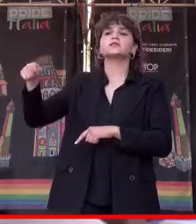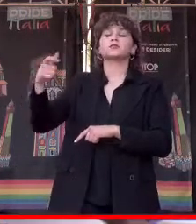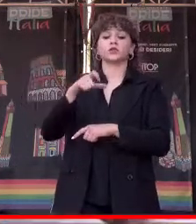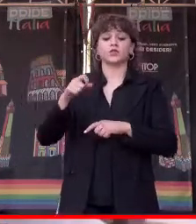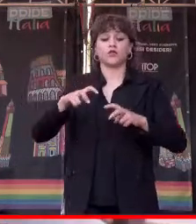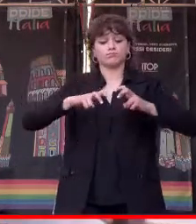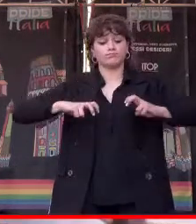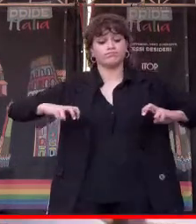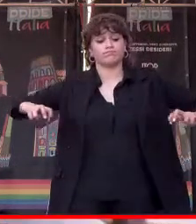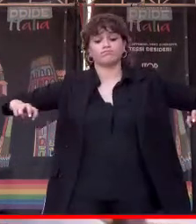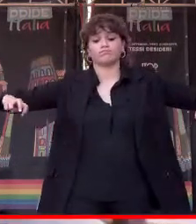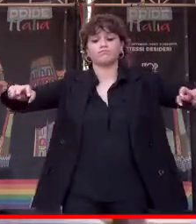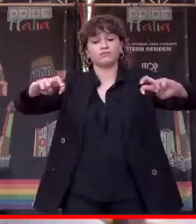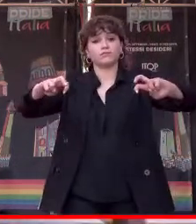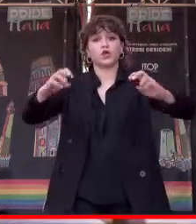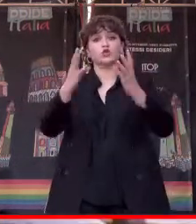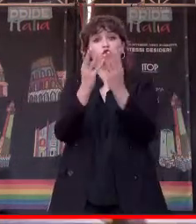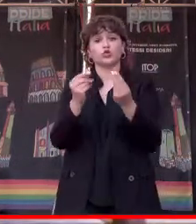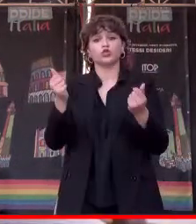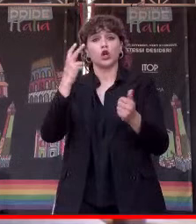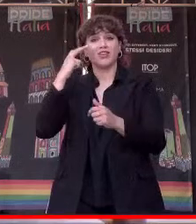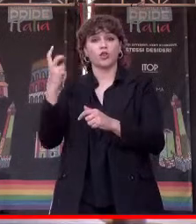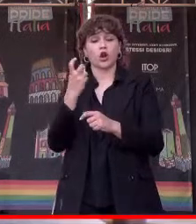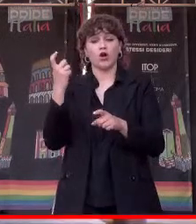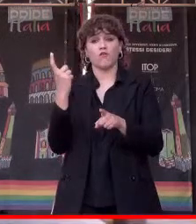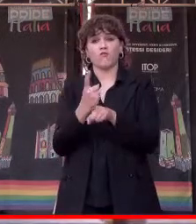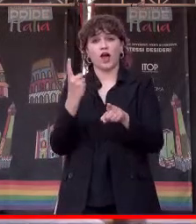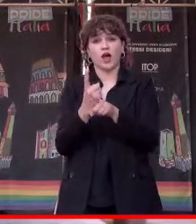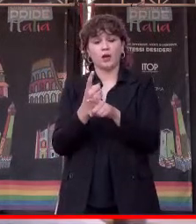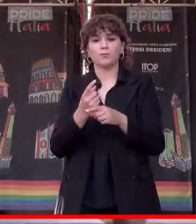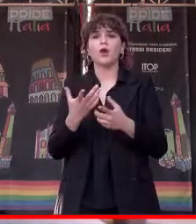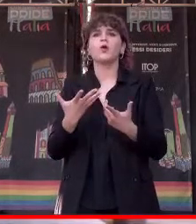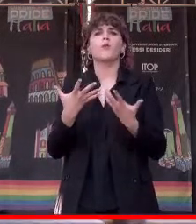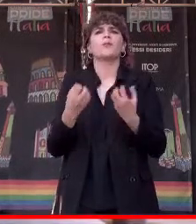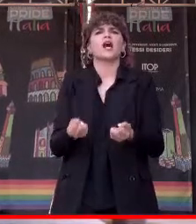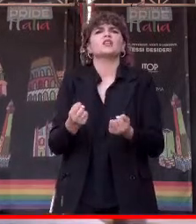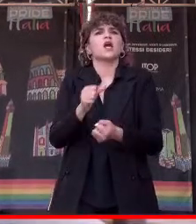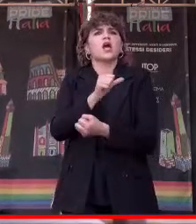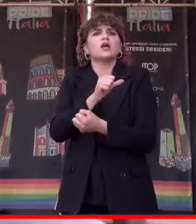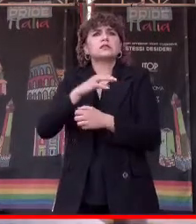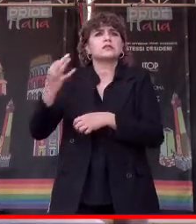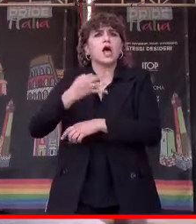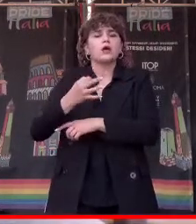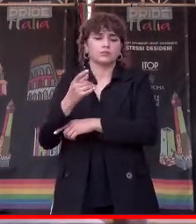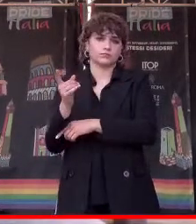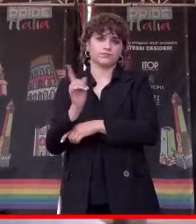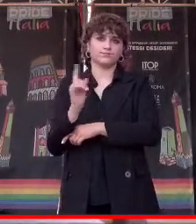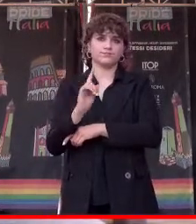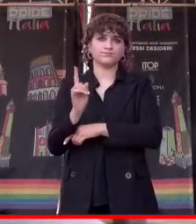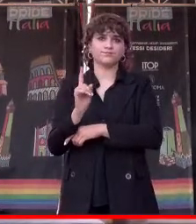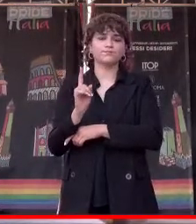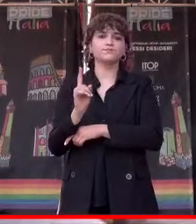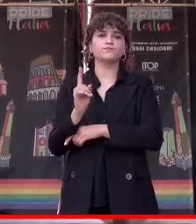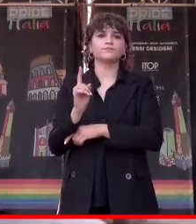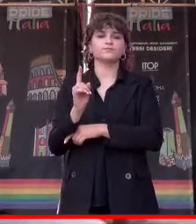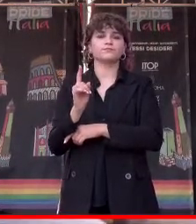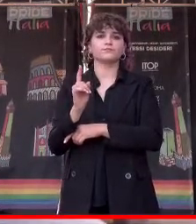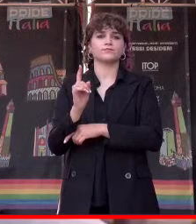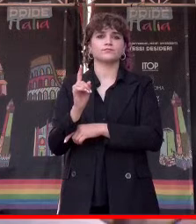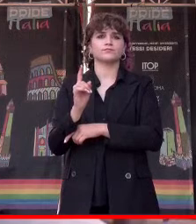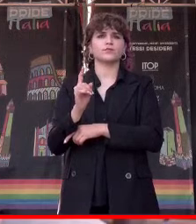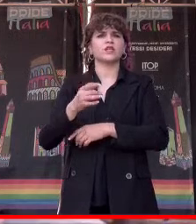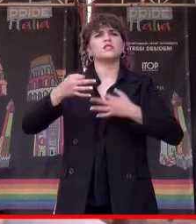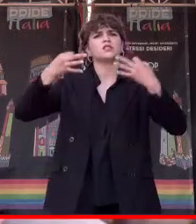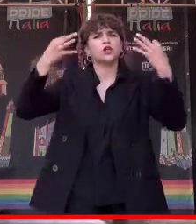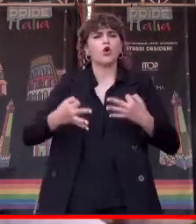e trovare anche soluzioni che non sono sempre materiali, no? In realtà noi abbiamo tante, sicuramente lottiamo